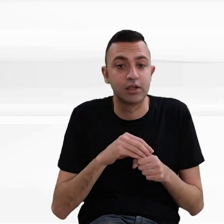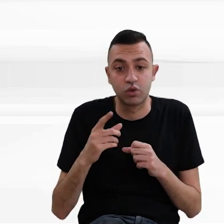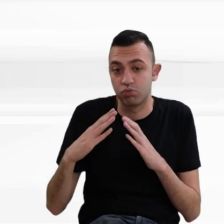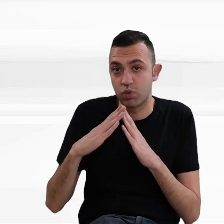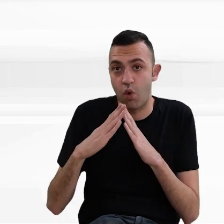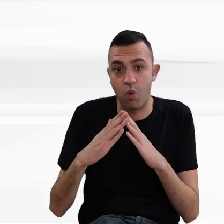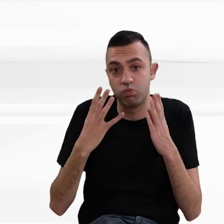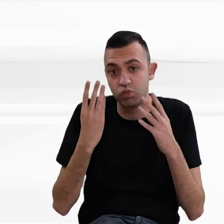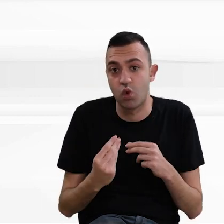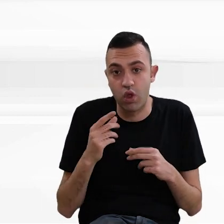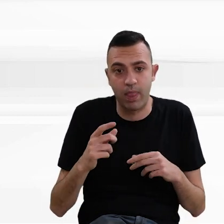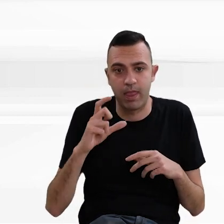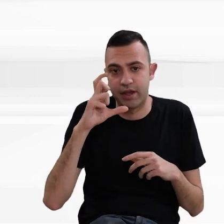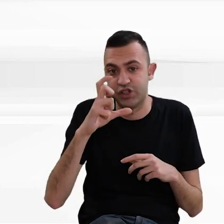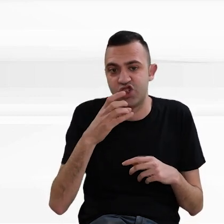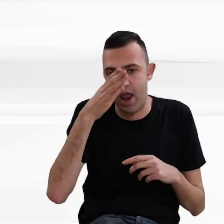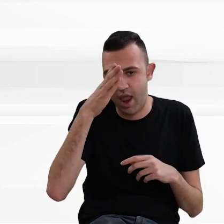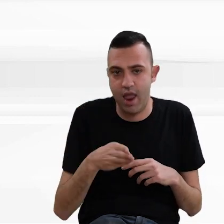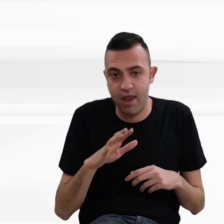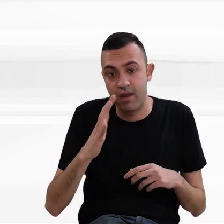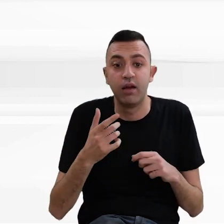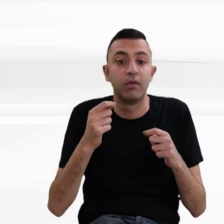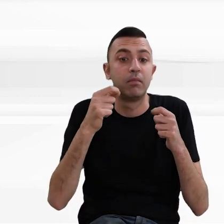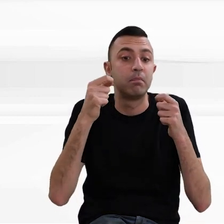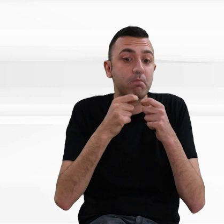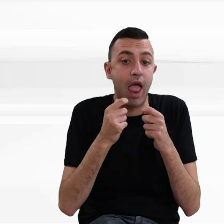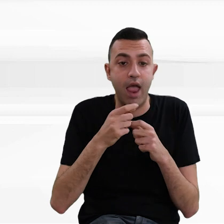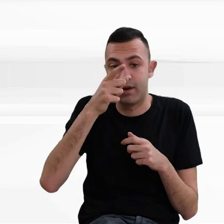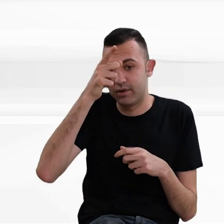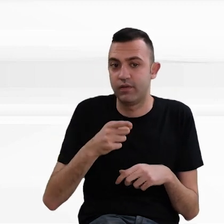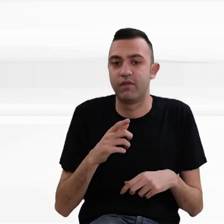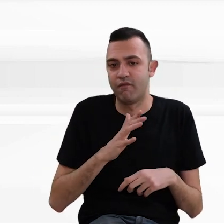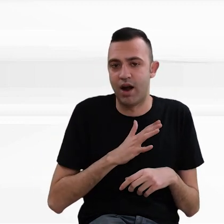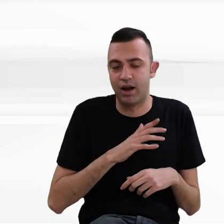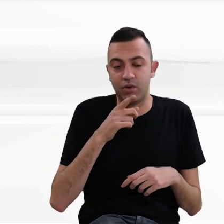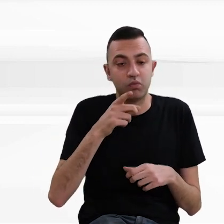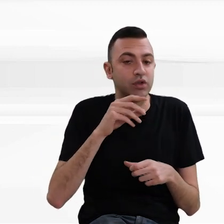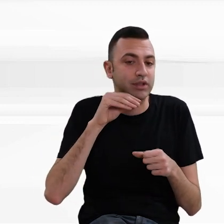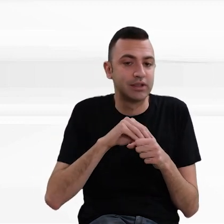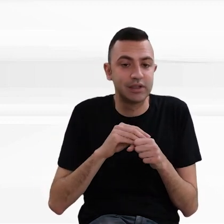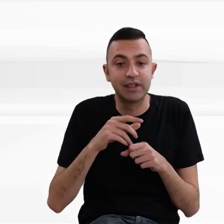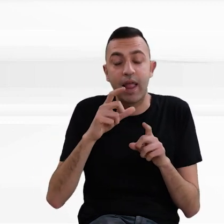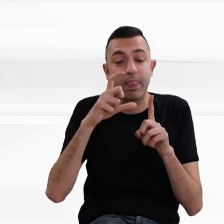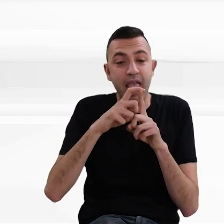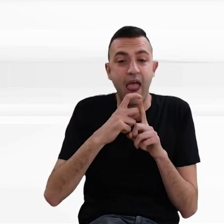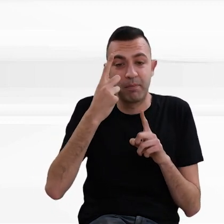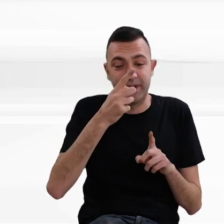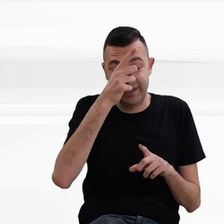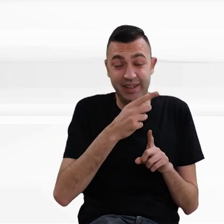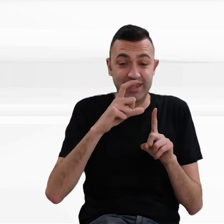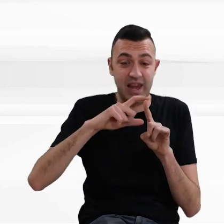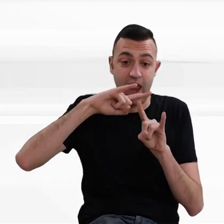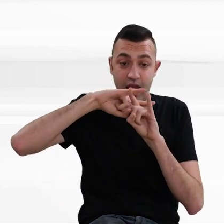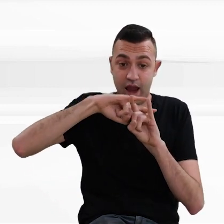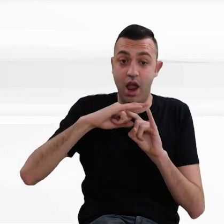komşu olan bakın burada C karesinin bir kenar var bir de be karesinin bir kenar uzunluğu var O halde Demin kenarı diye